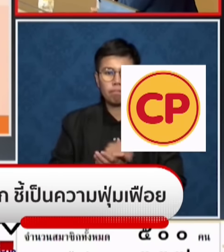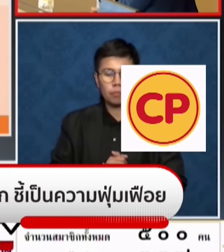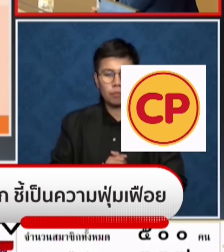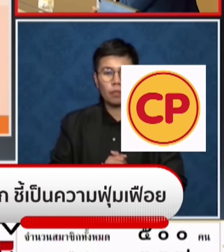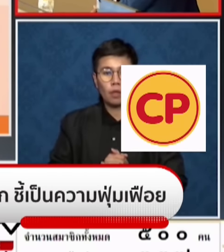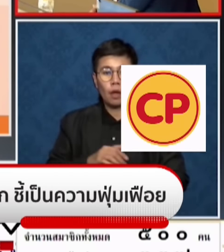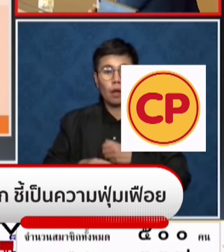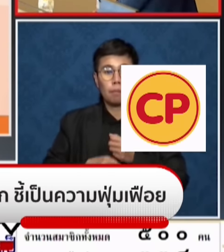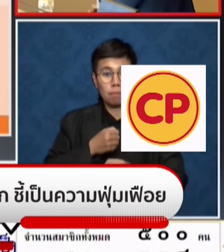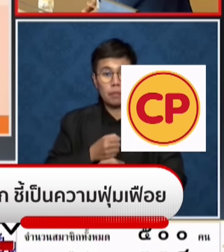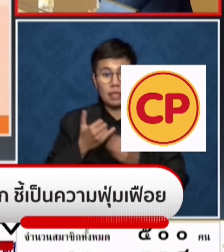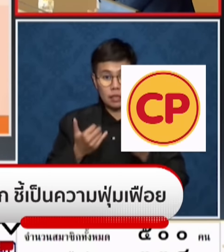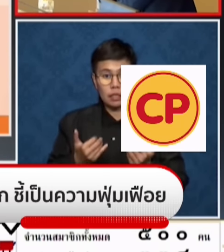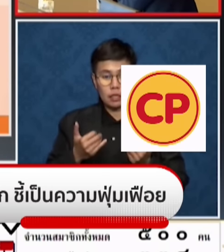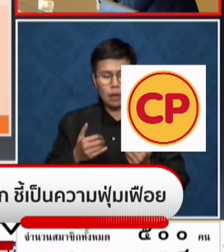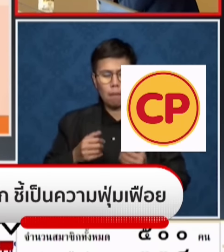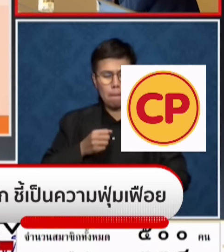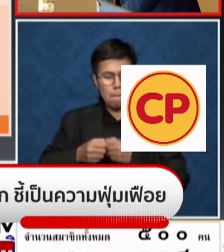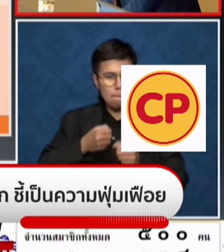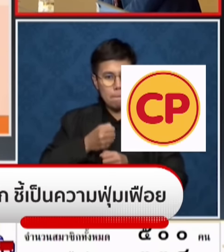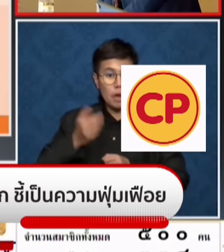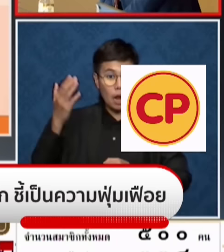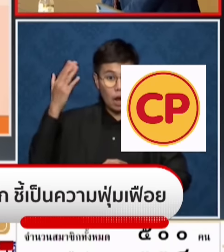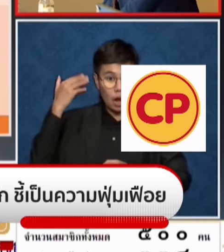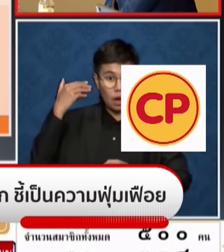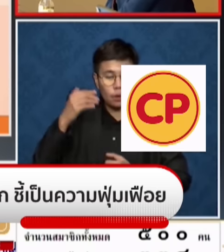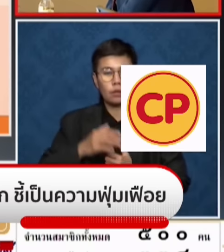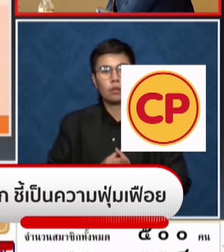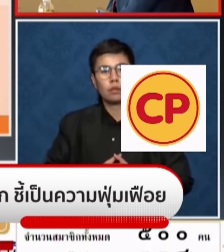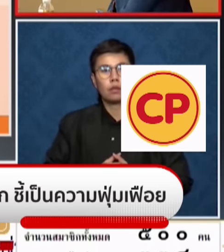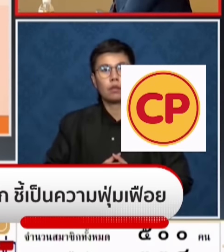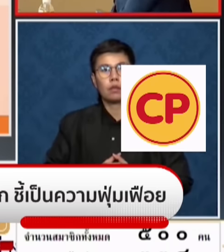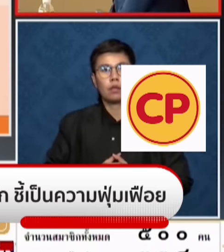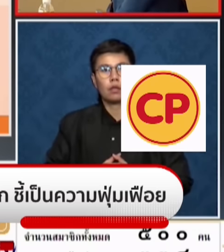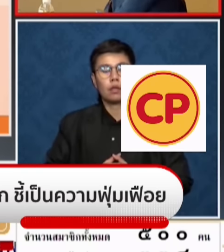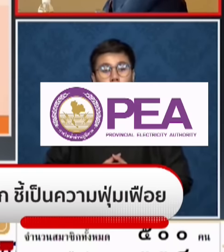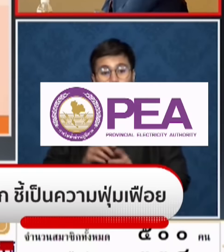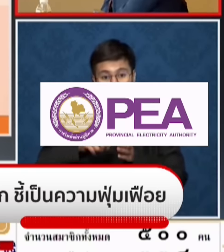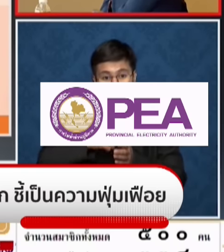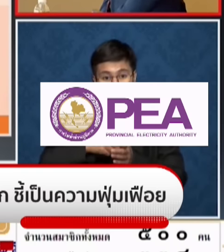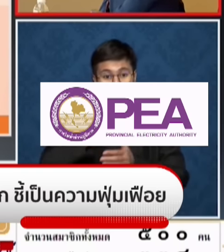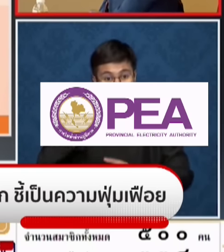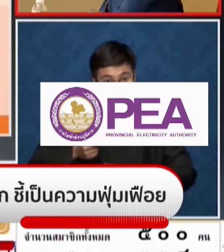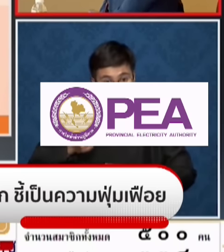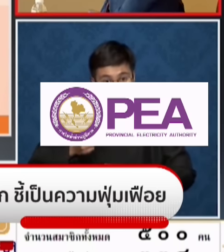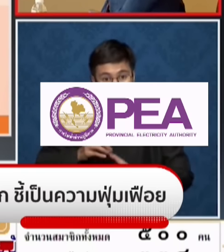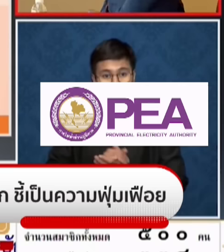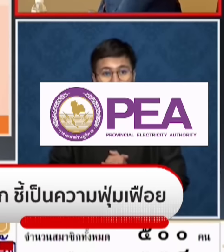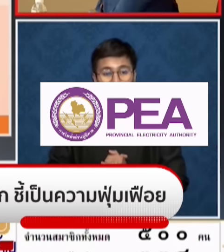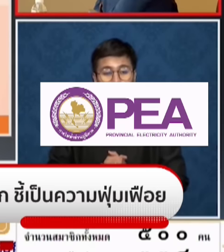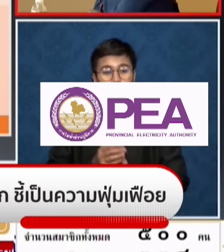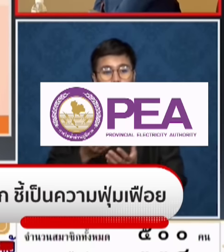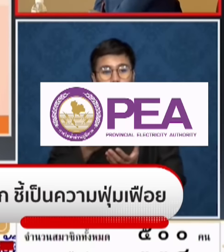รวจแห่งชาติในปีนี้หรือหลายๆปีที่ผ่านมาเราจะเห็นได้เลยครับว่าสาเหตุที่แท้จริงนั้นไม่ได้เป็นเพราะ